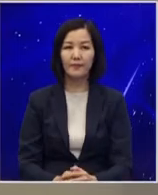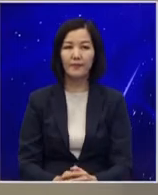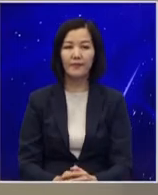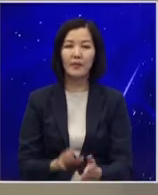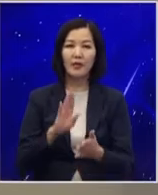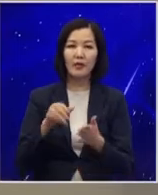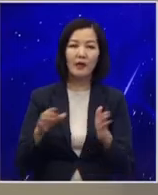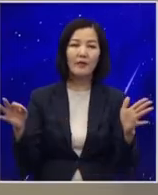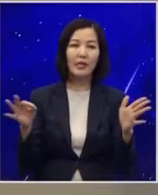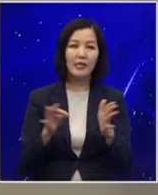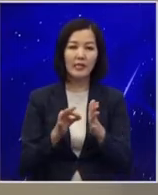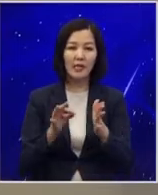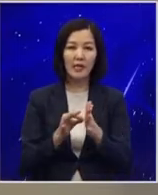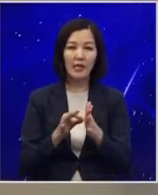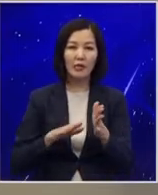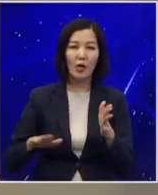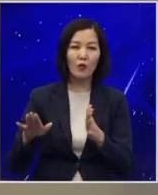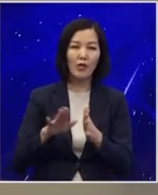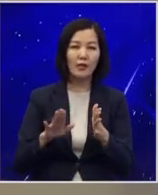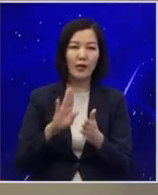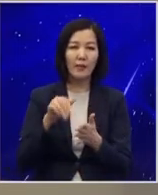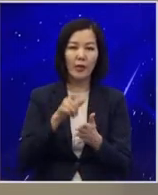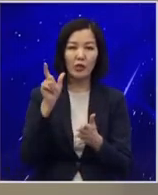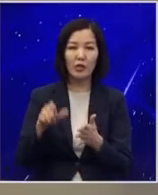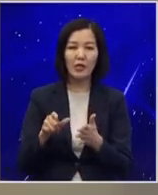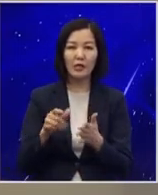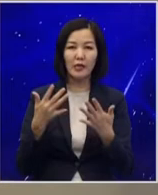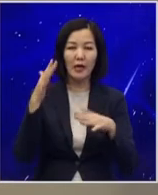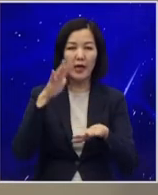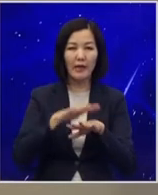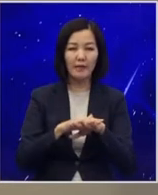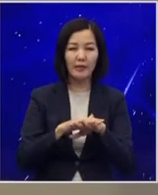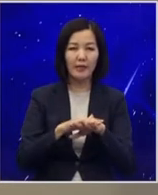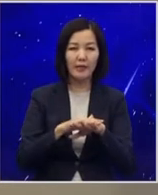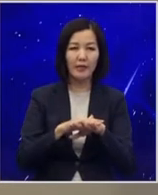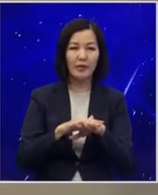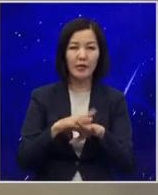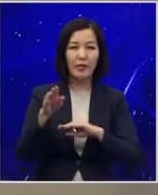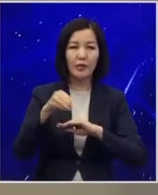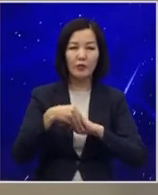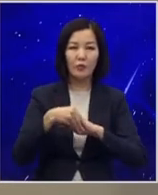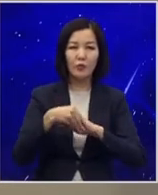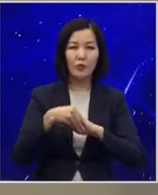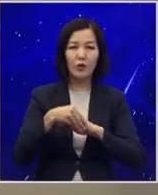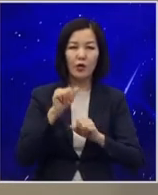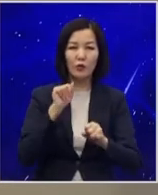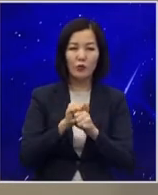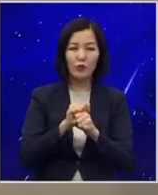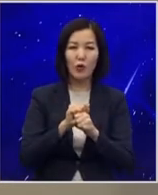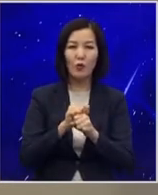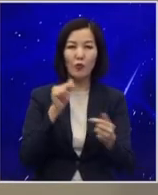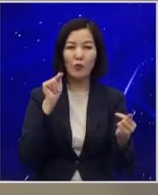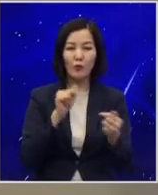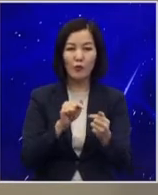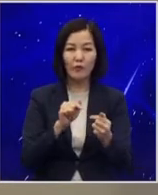Негізгі мақсаты мынау аудандағы басшыларымыз, аудандық округ әкімдеріміздің жемқорлыққа жол бермеу, тосқауыл қою